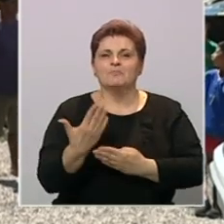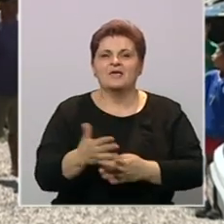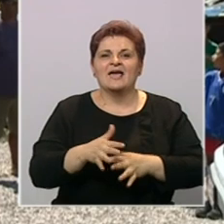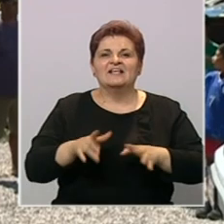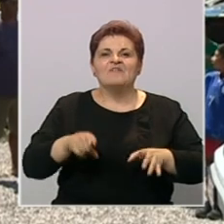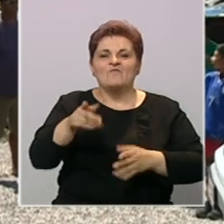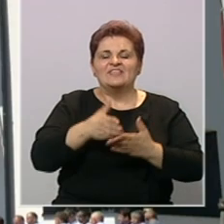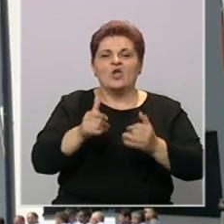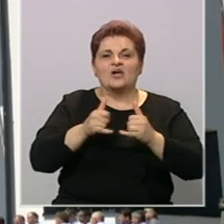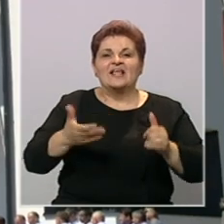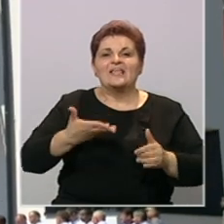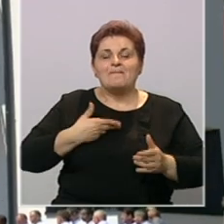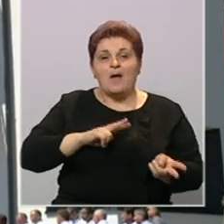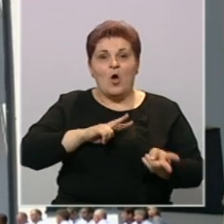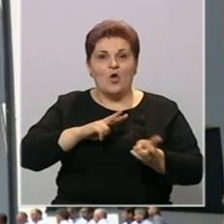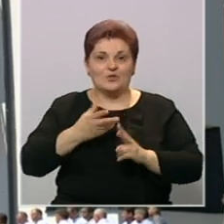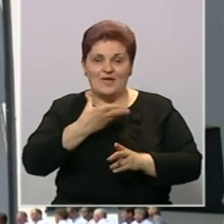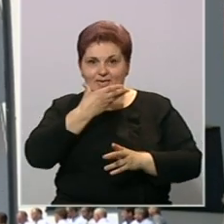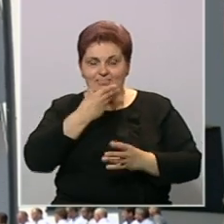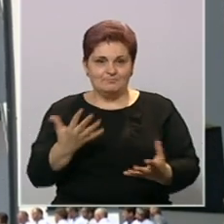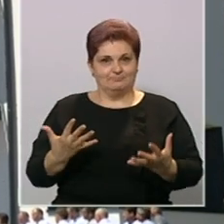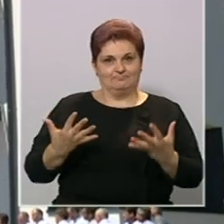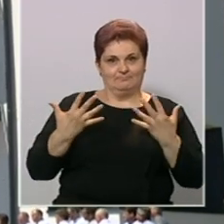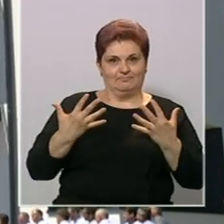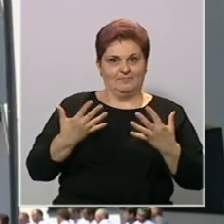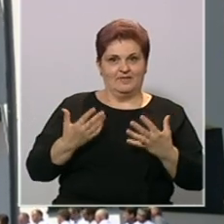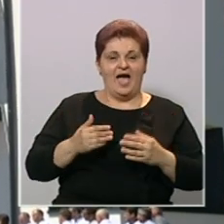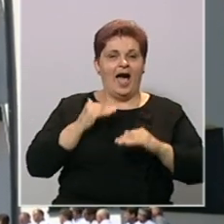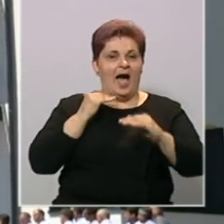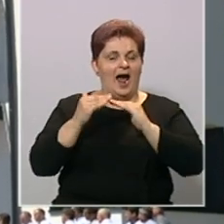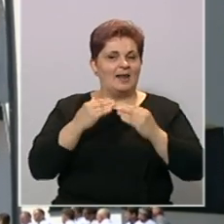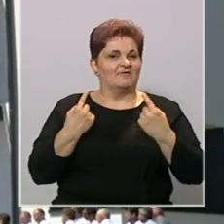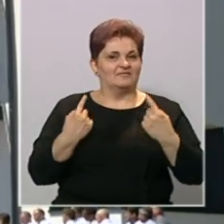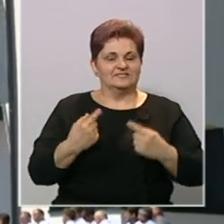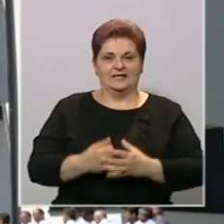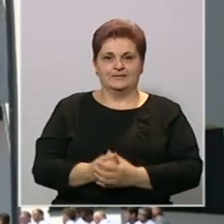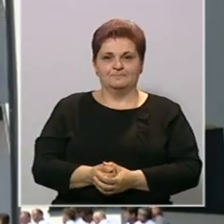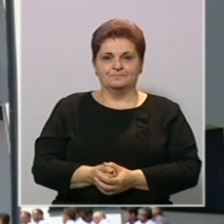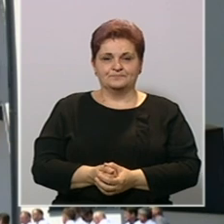ovaj dio grada dobio malo drugačiji i ljepši izgled, ali i ravnopravniji status.